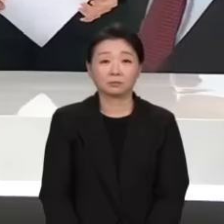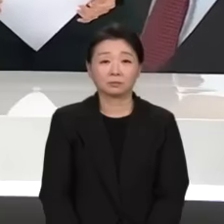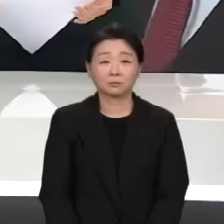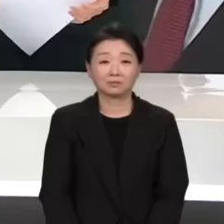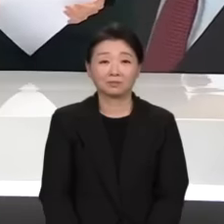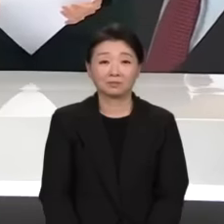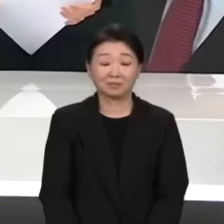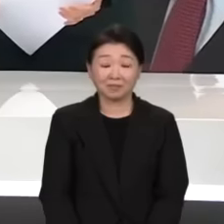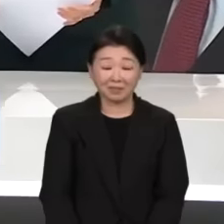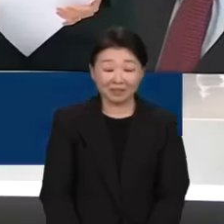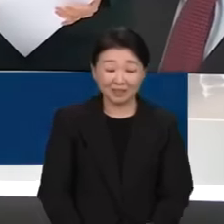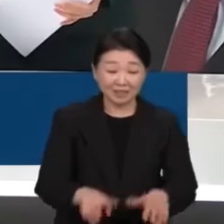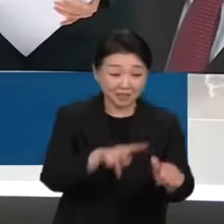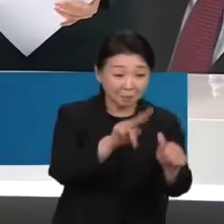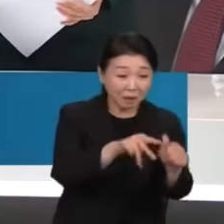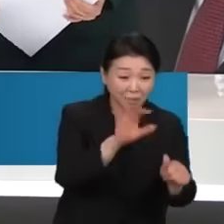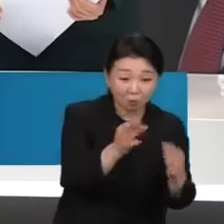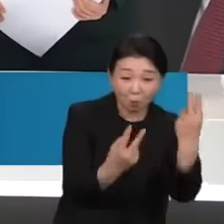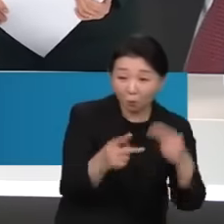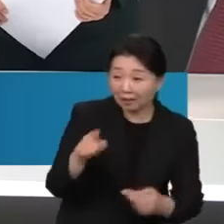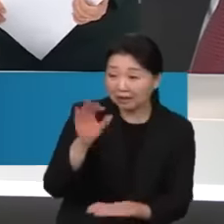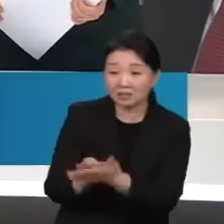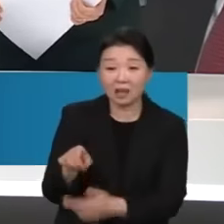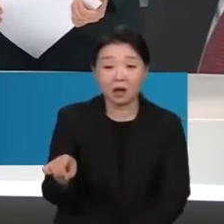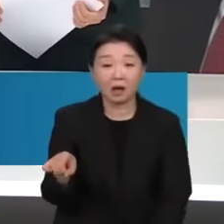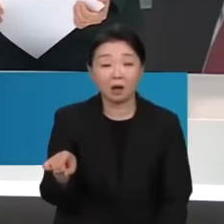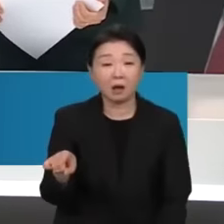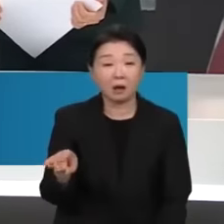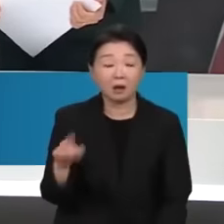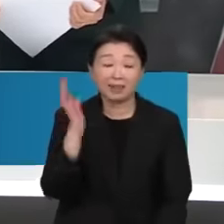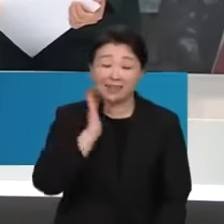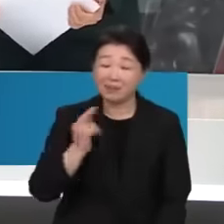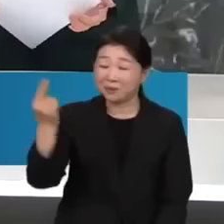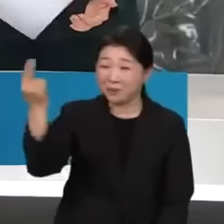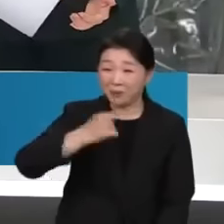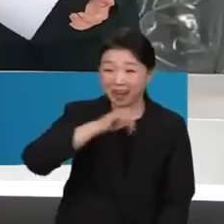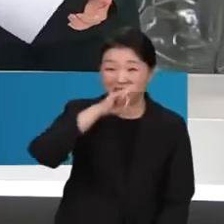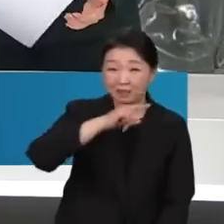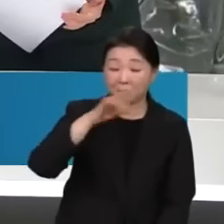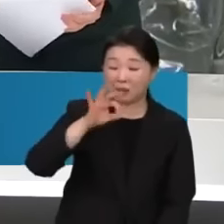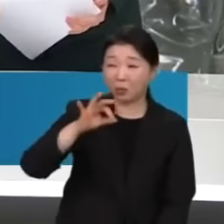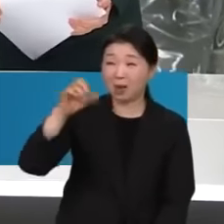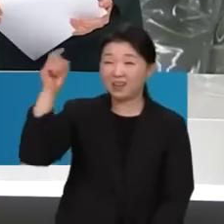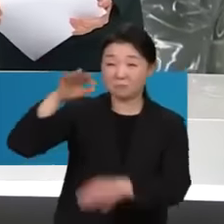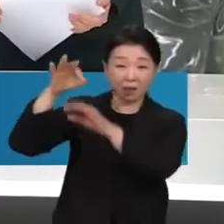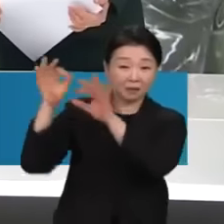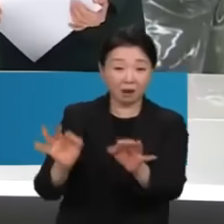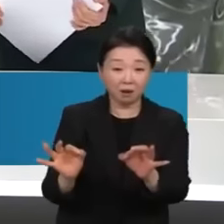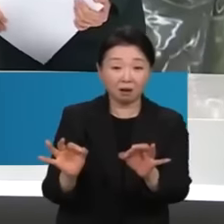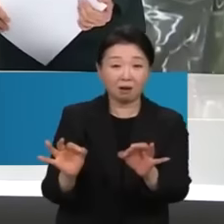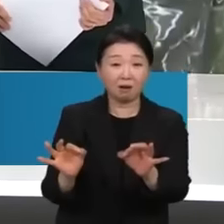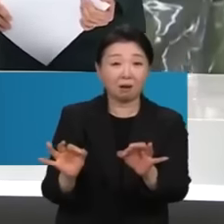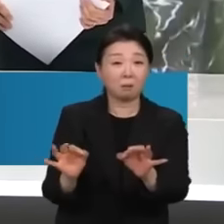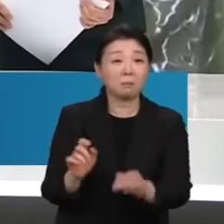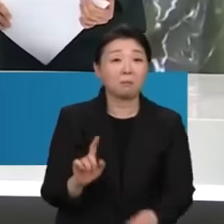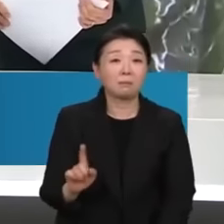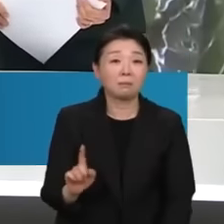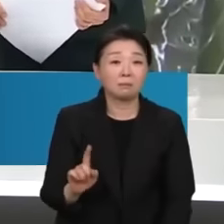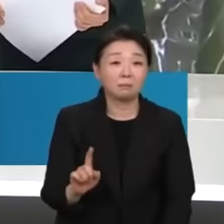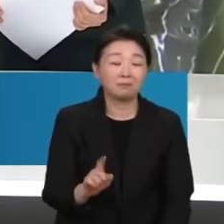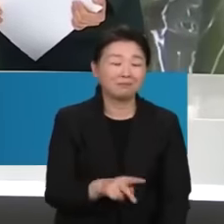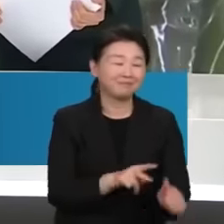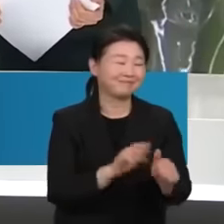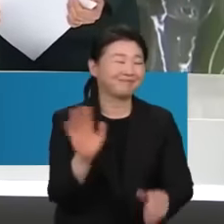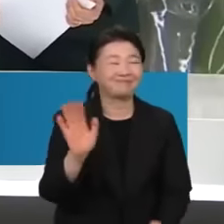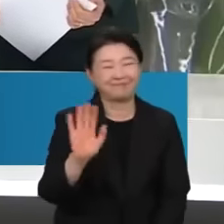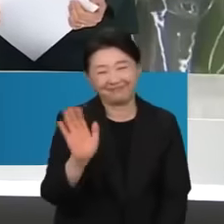듭니다. 시세보다 훨씬 싼 가격이라 대통령이 온다고 하니까 대파 가격을 갑자기 내린 거 아니냐는 말까지 나왔는데 마트는